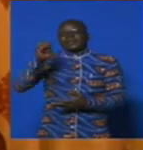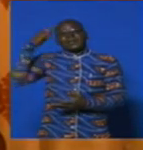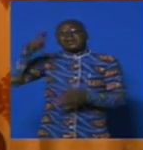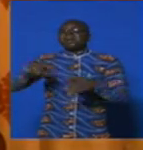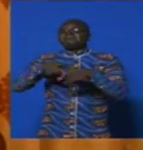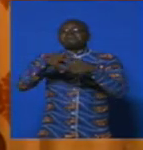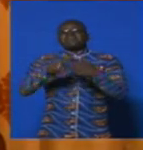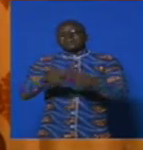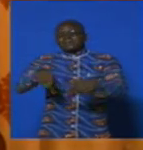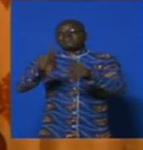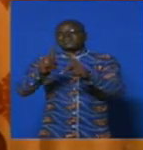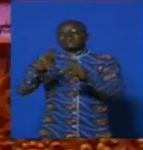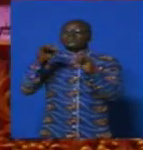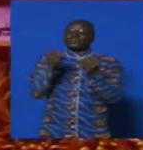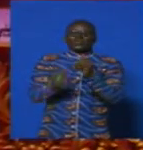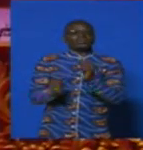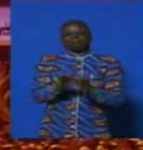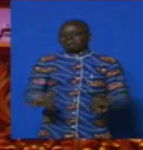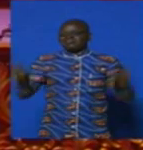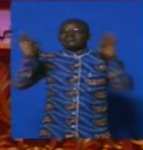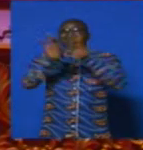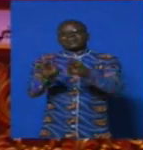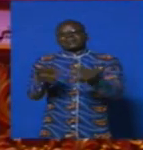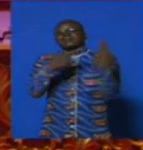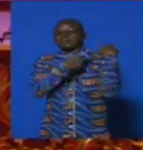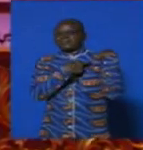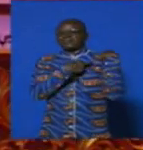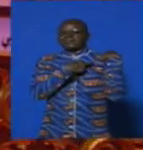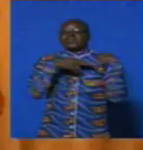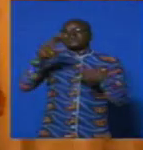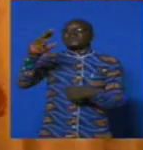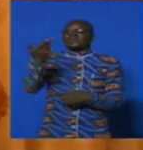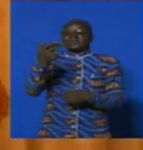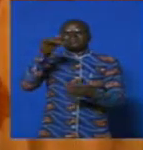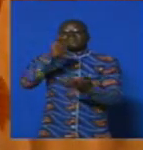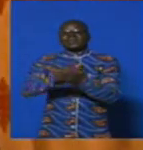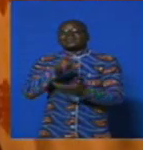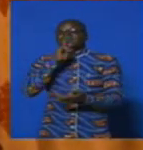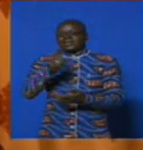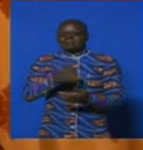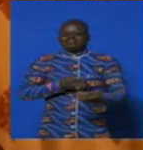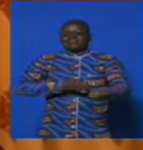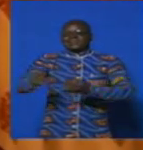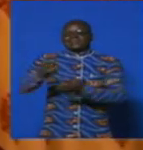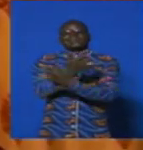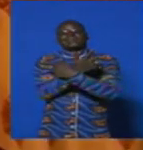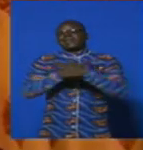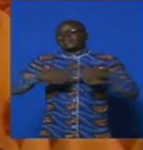permettre à l'Afrique de jouer un rôle plus important. Troisième aspect, c'est la zone de libre-échange